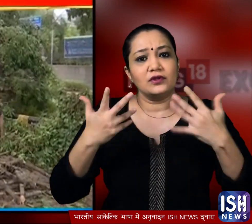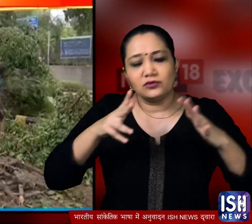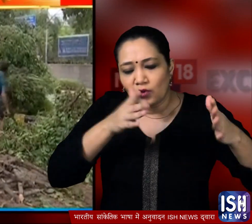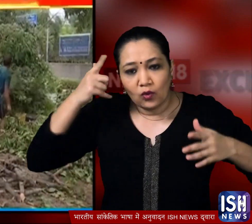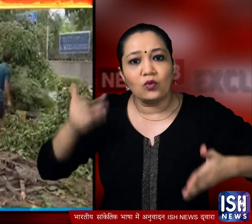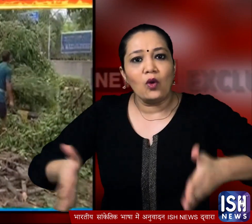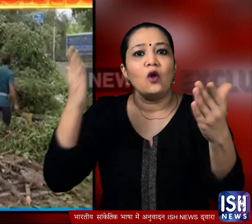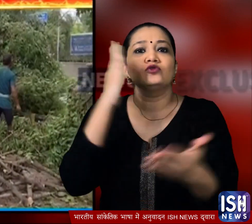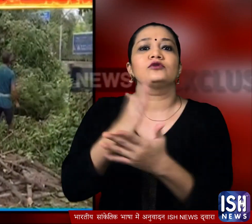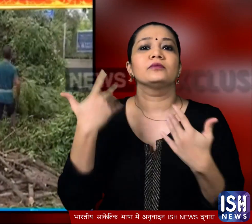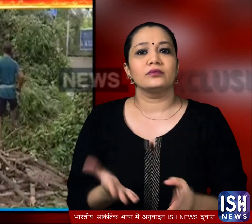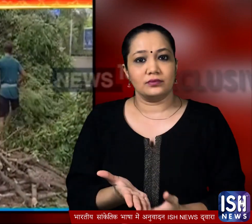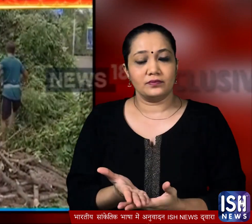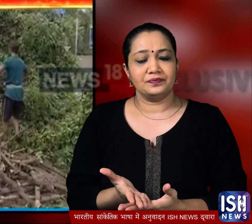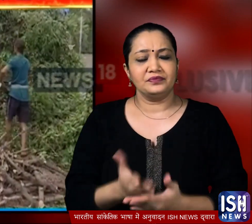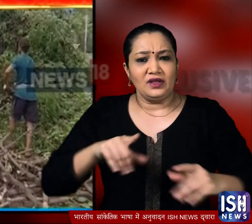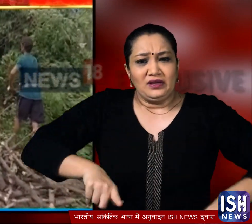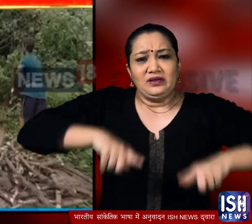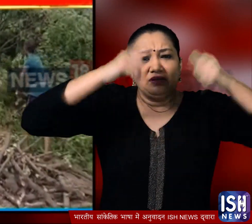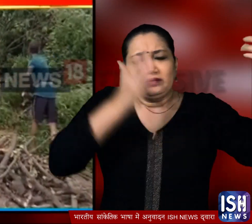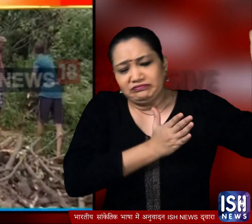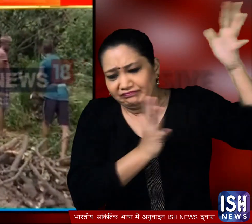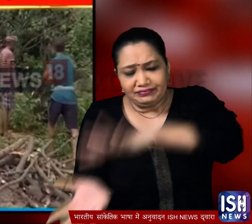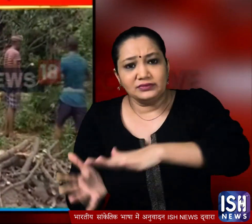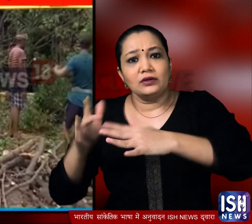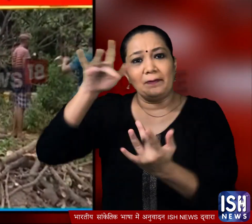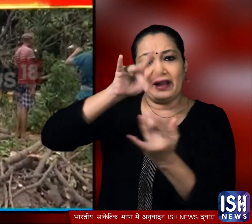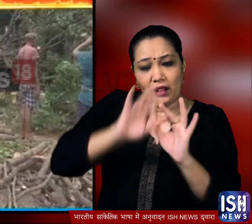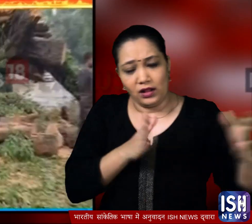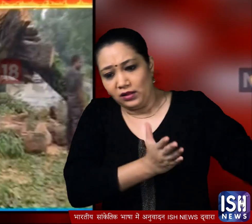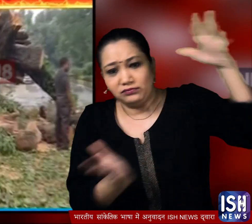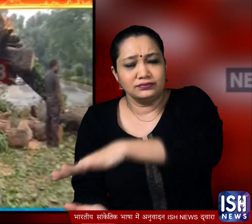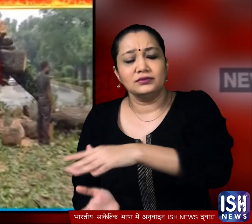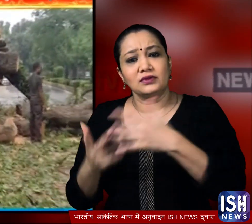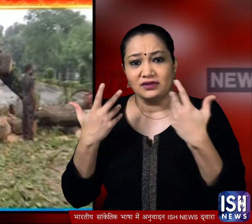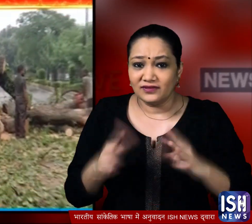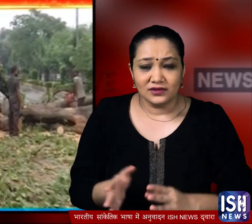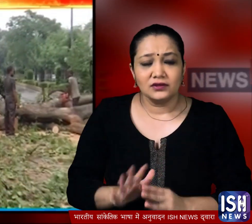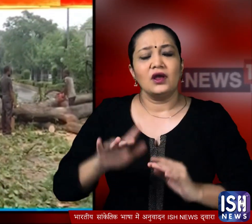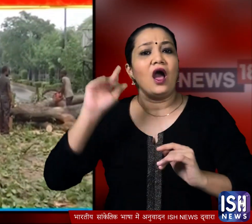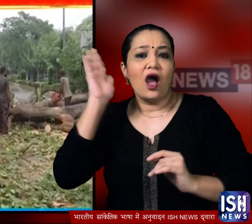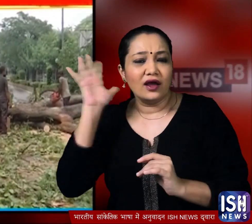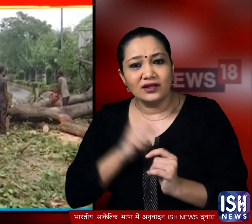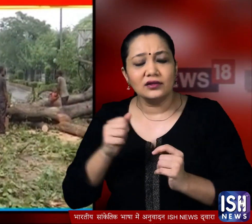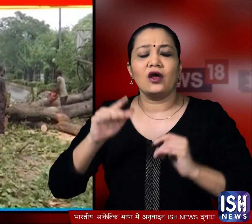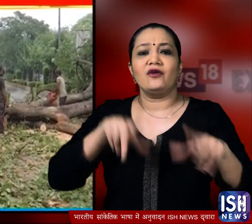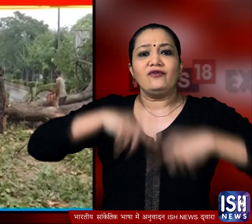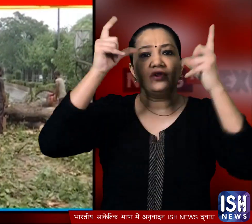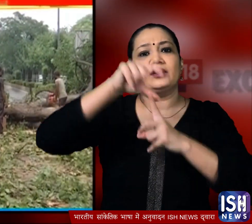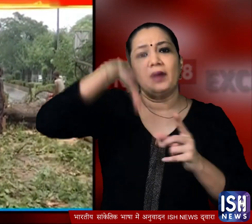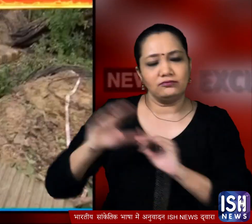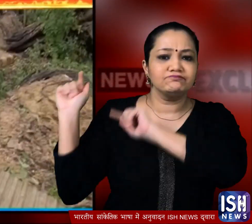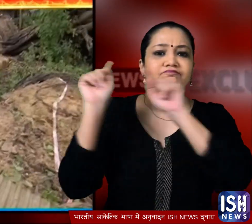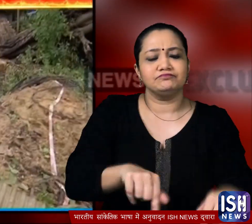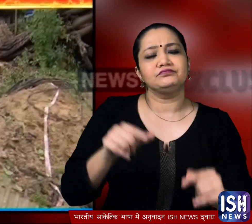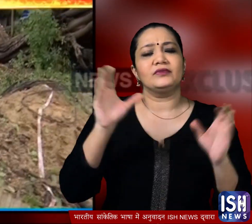बंद हो गया। सामने आई तस्वीरों में वो भारी भरकम पेड़ सड़क के बीच में पड़ा दिखाई दिया। पेड़ गिरने की जानकारी मिलने के बाद वन विभाग की टीम वहां